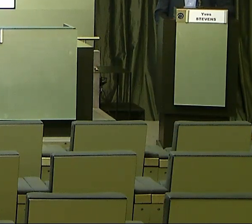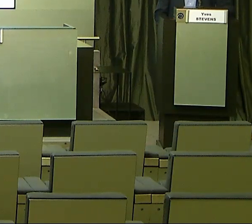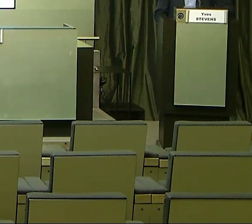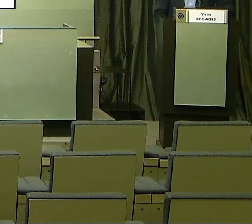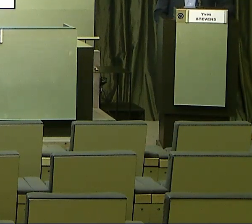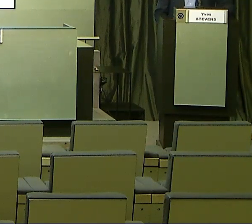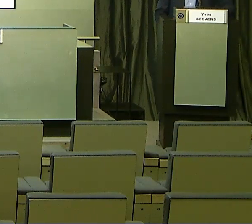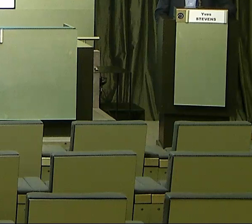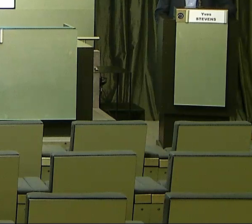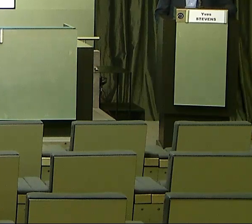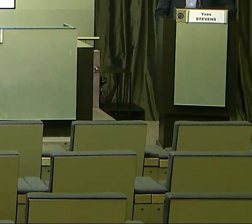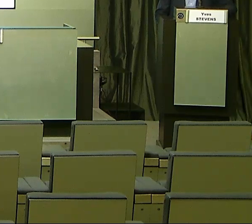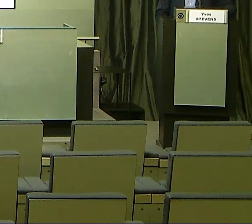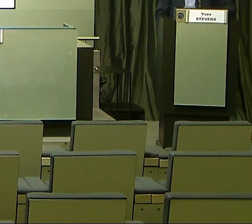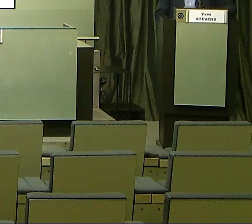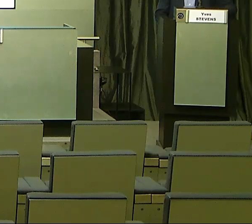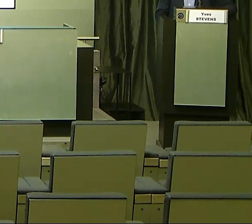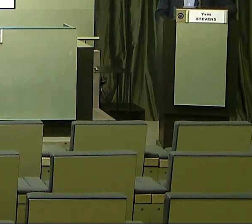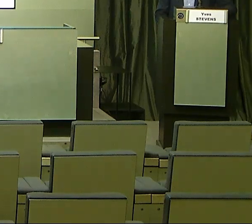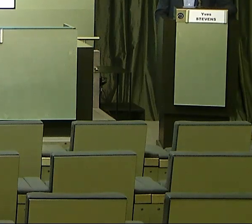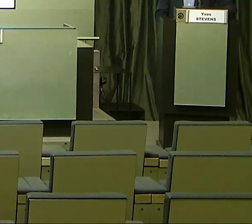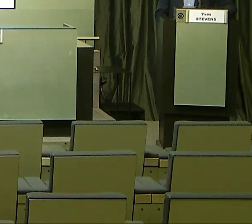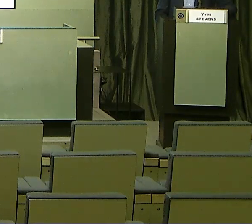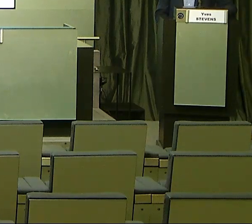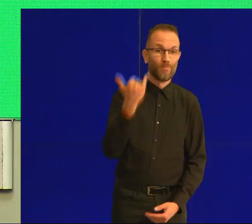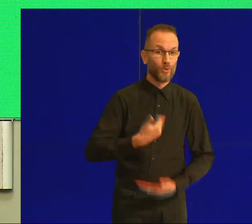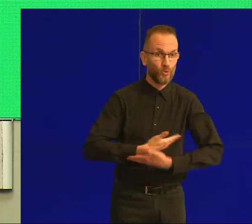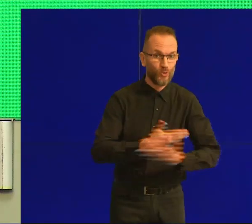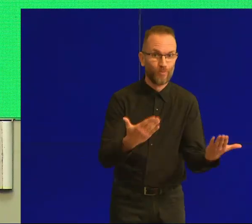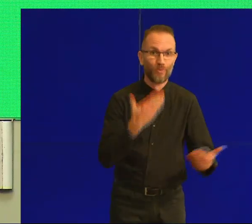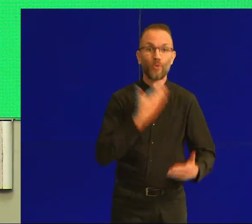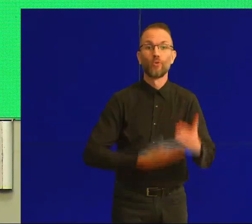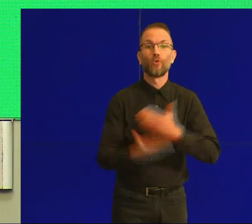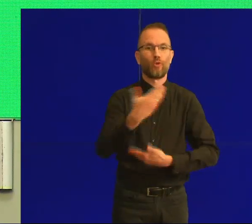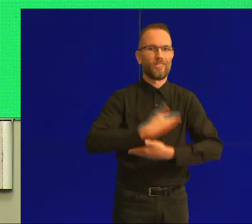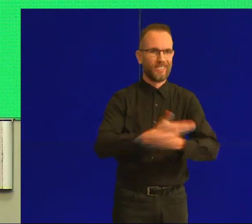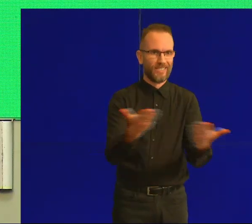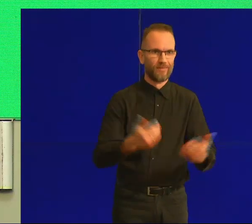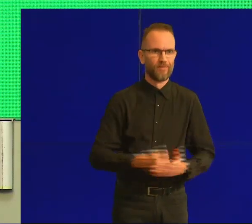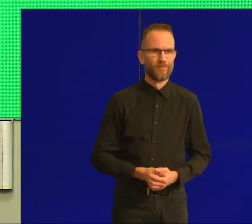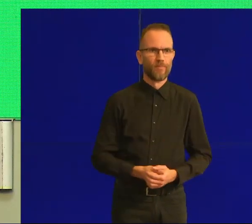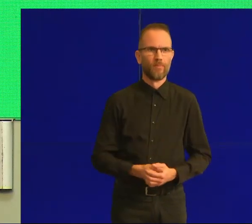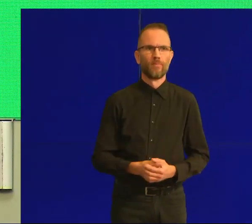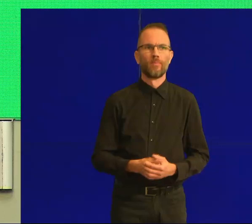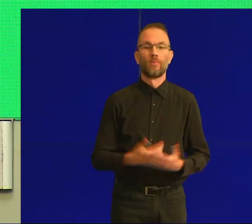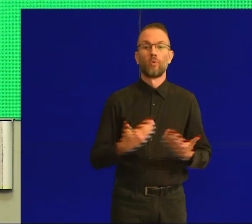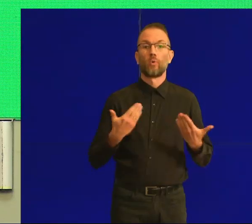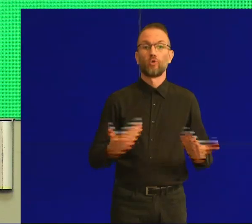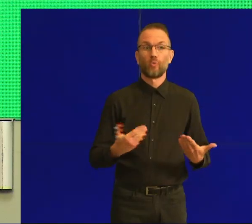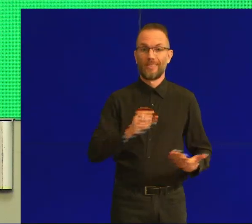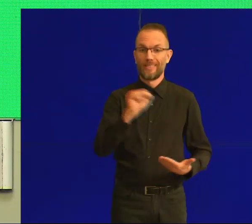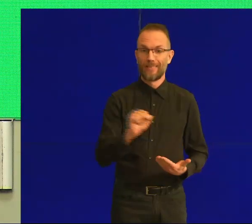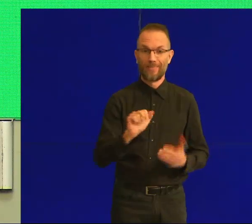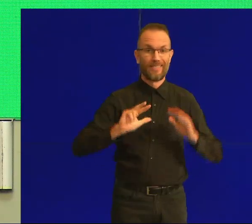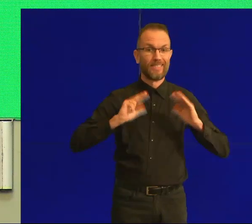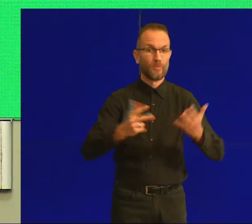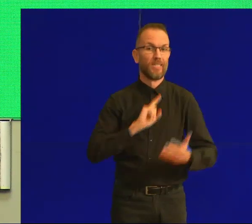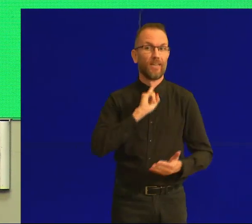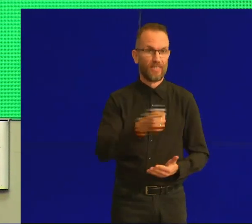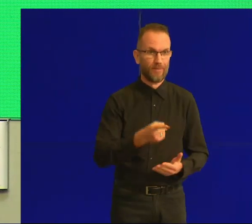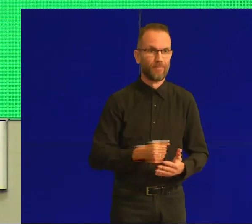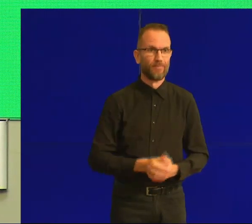madame et messieurs bonjour remords nous sommes le samedi 18 avril bienvenue à notre